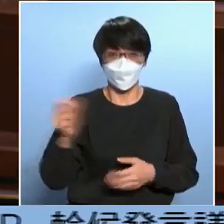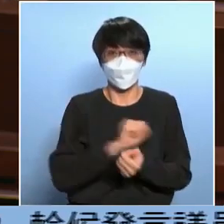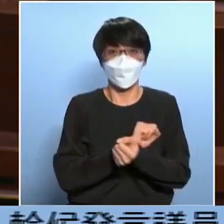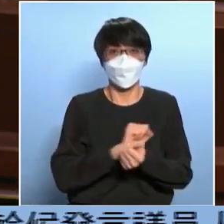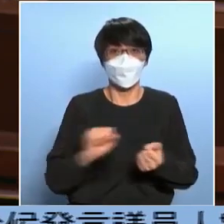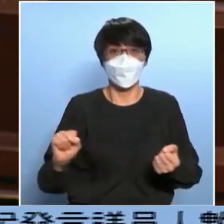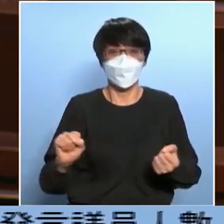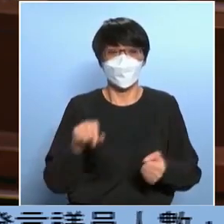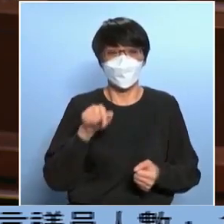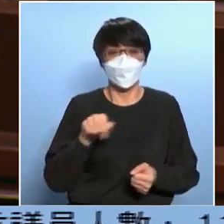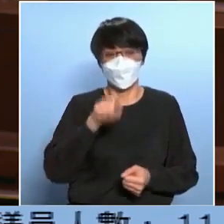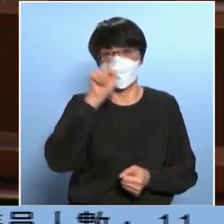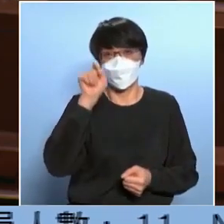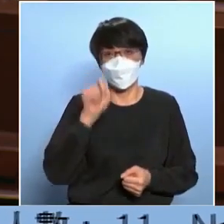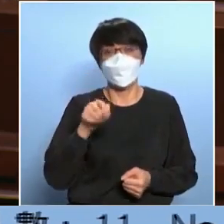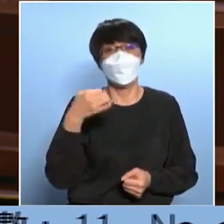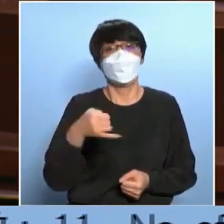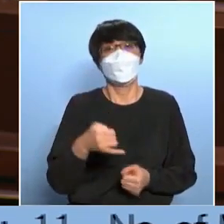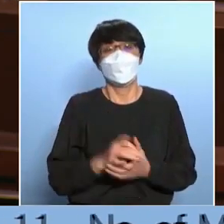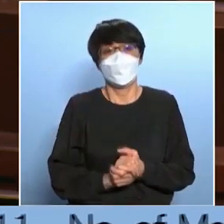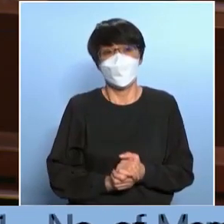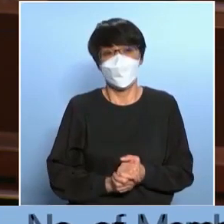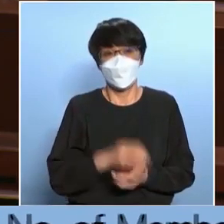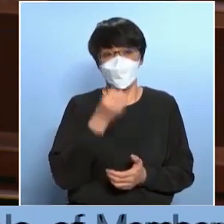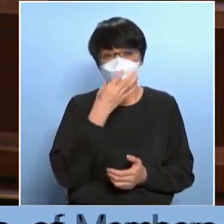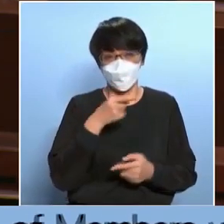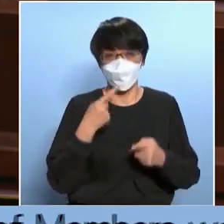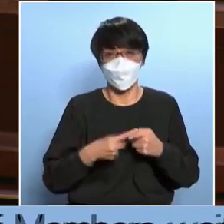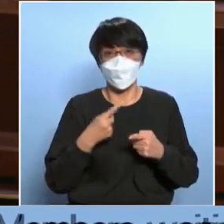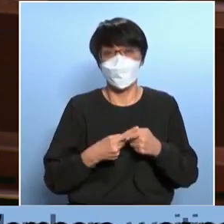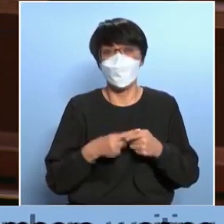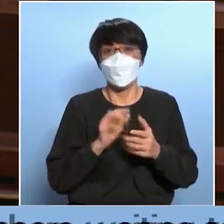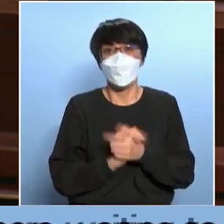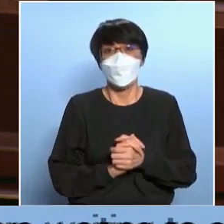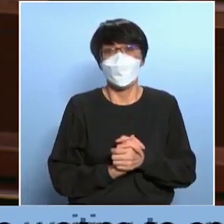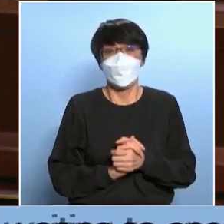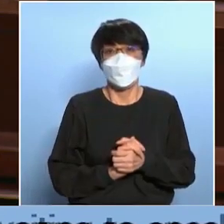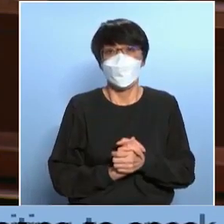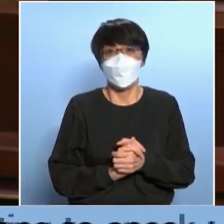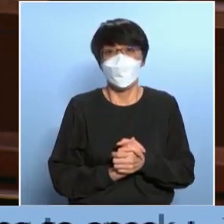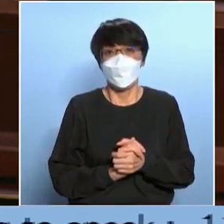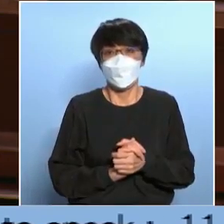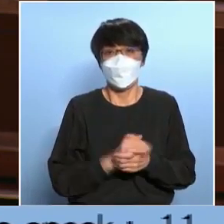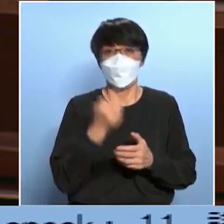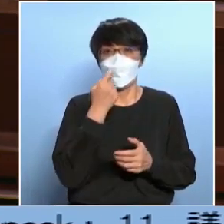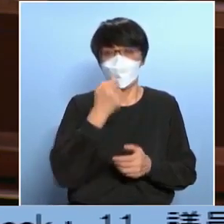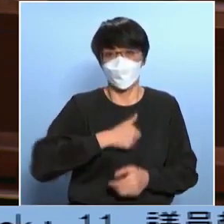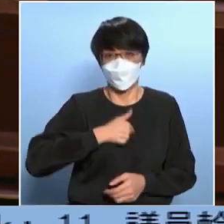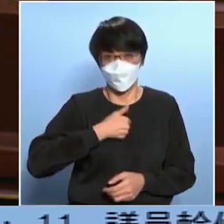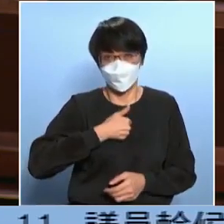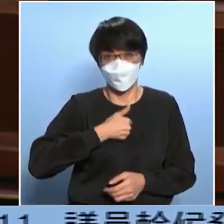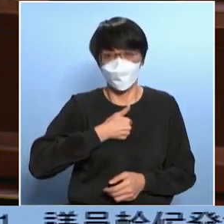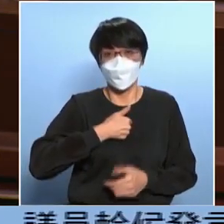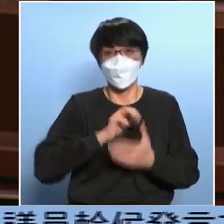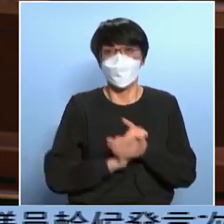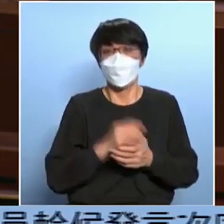決這個問題的方案的。香港的而且確是非常缺少牙醫和